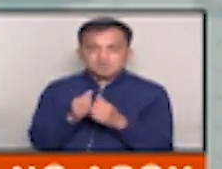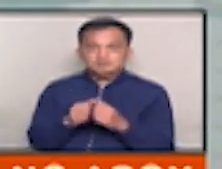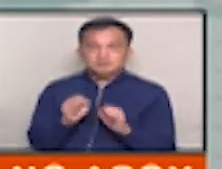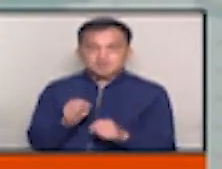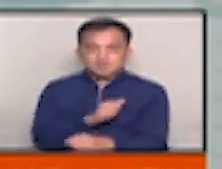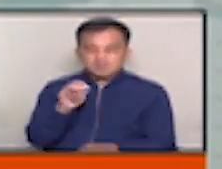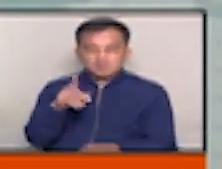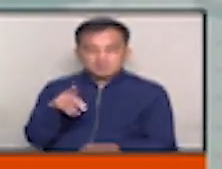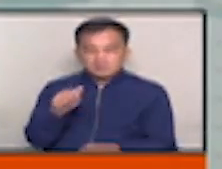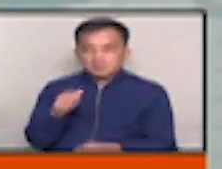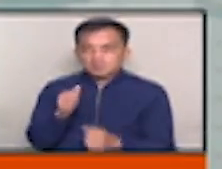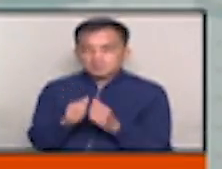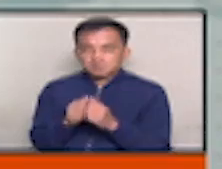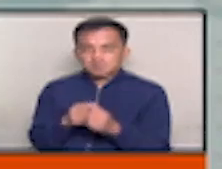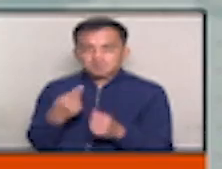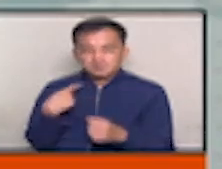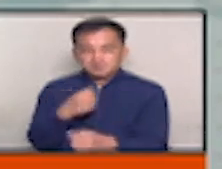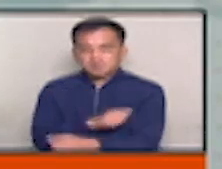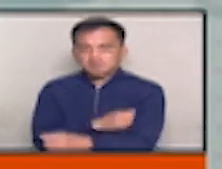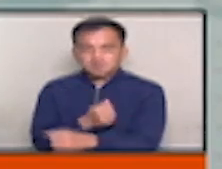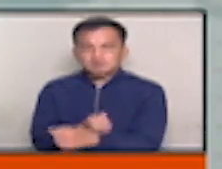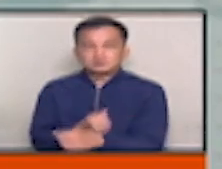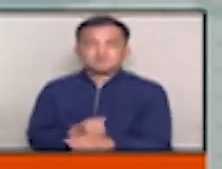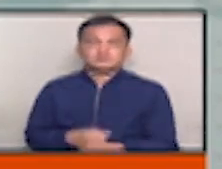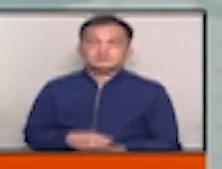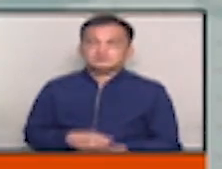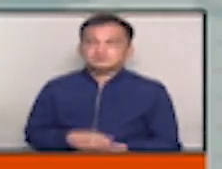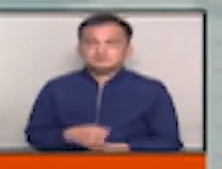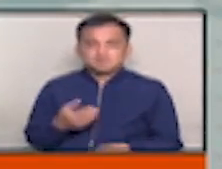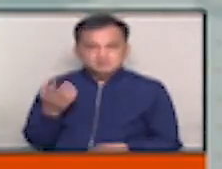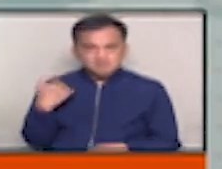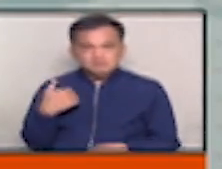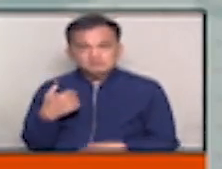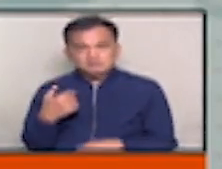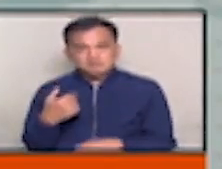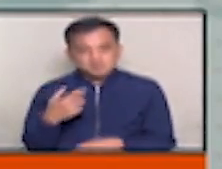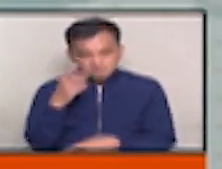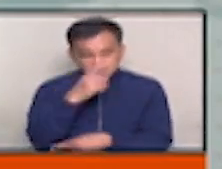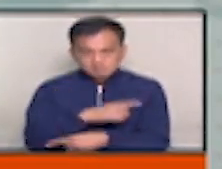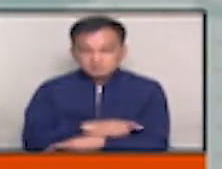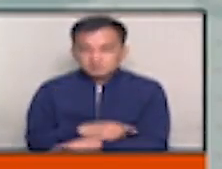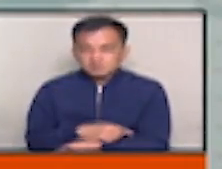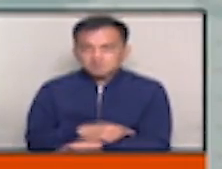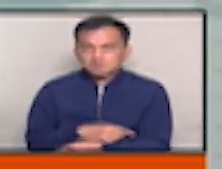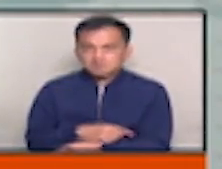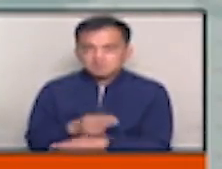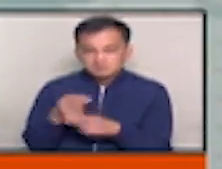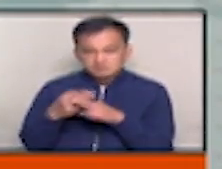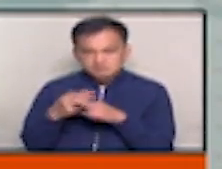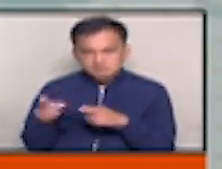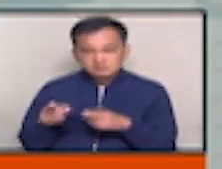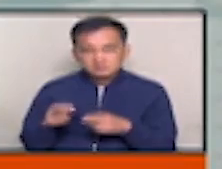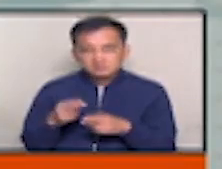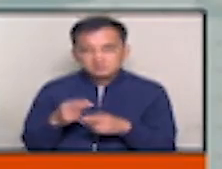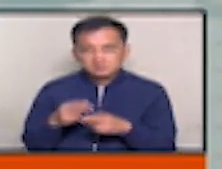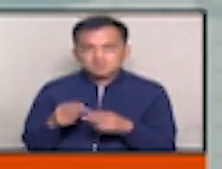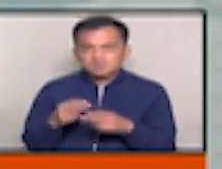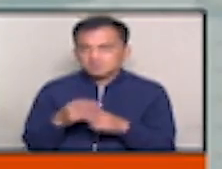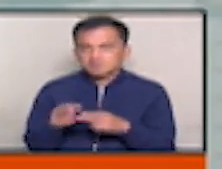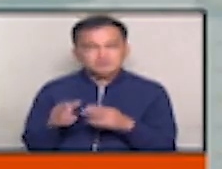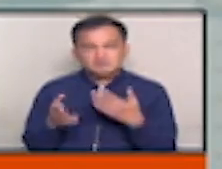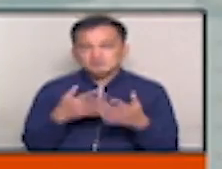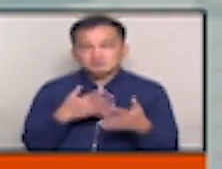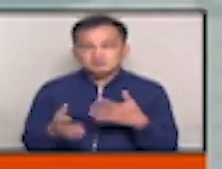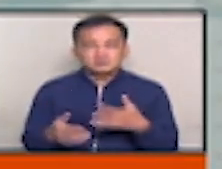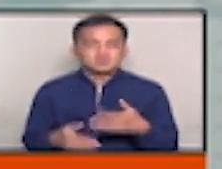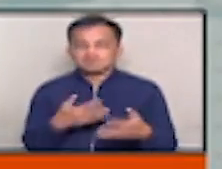dahil po siya katiwala. Okay. Opo, pero nung araw na yun, sir, nung araw na pinalagay namin yun doon, Kumbaga, saglit lang naman po, sabi po namin. Maski na ma'am,